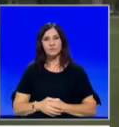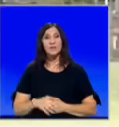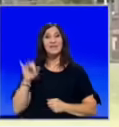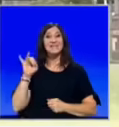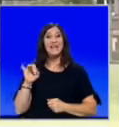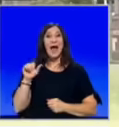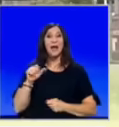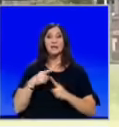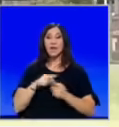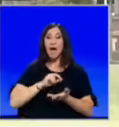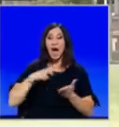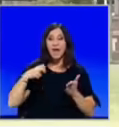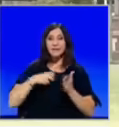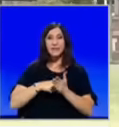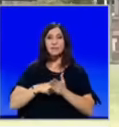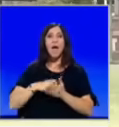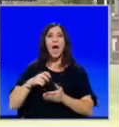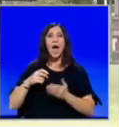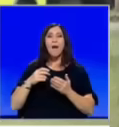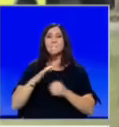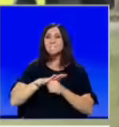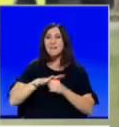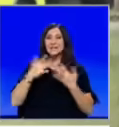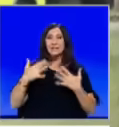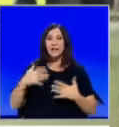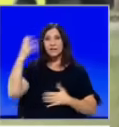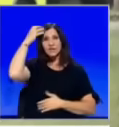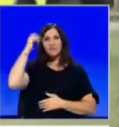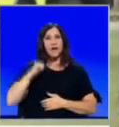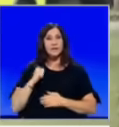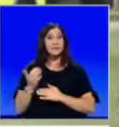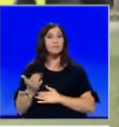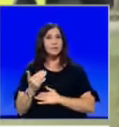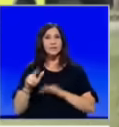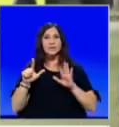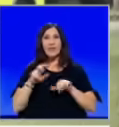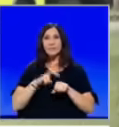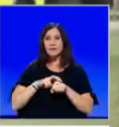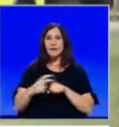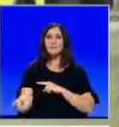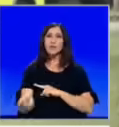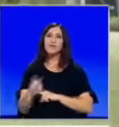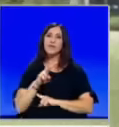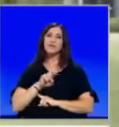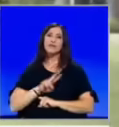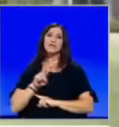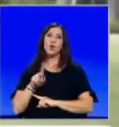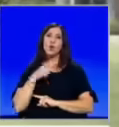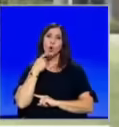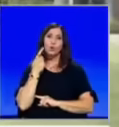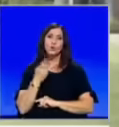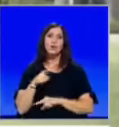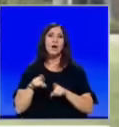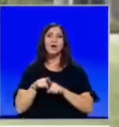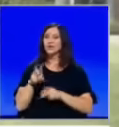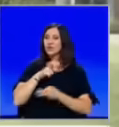Иса Ал-Хасан е регистриран в базата данни на Държавната агенция за бежанците на 7 декември 2022 година